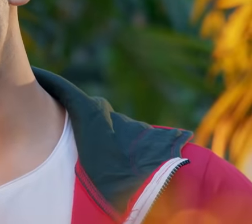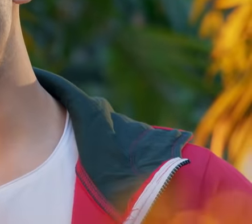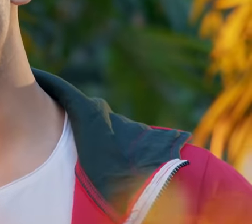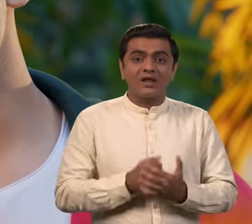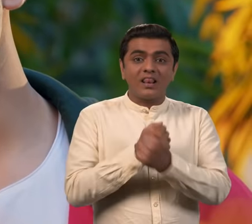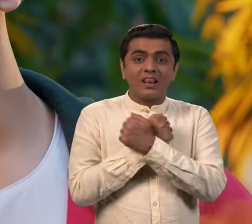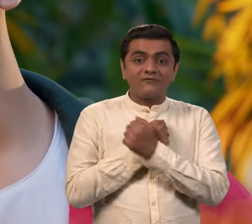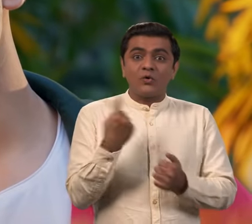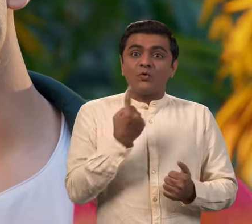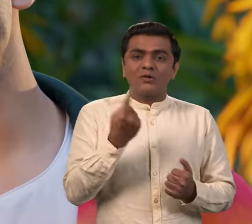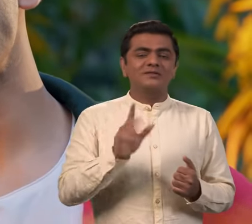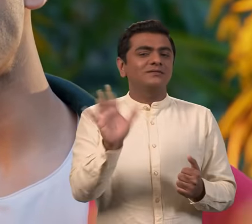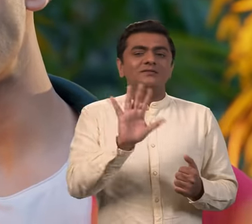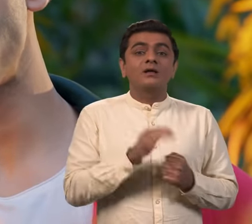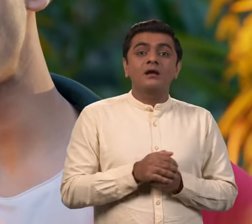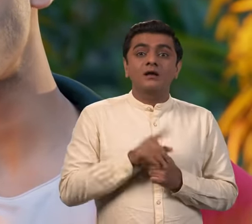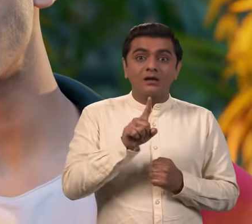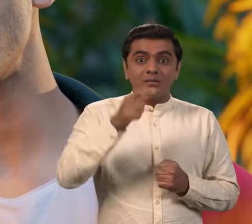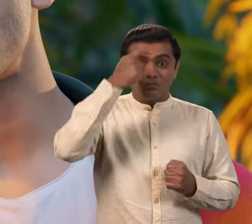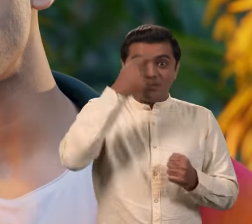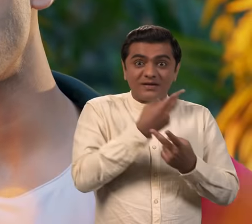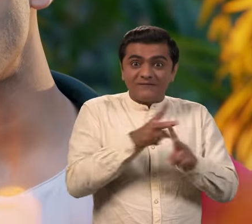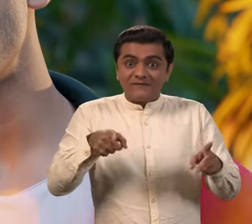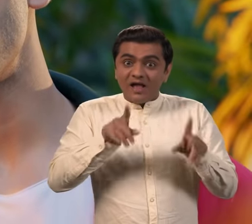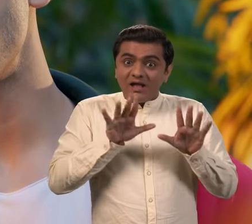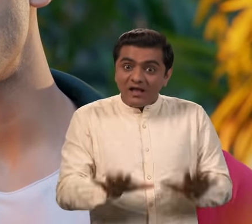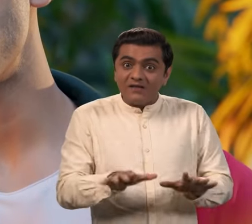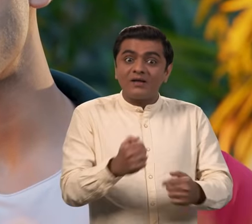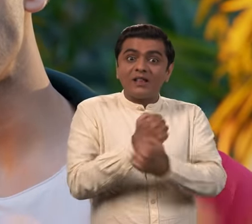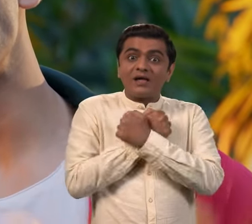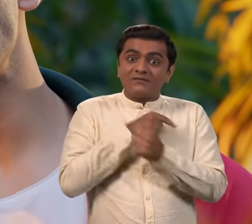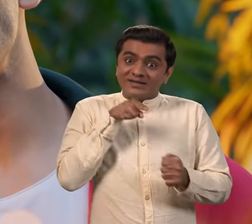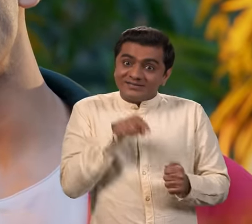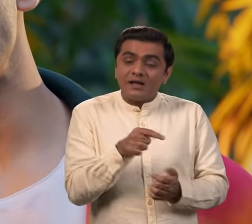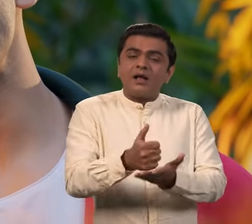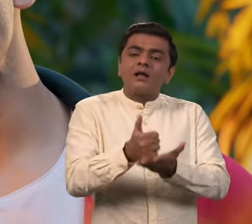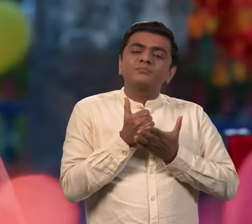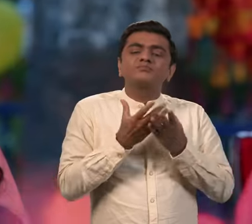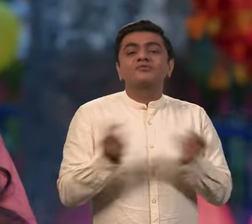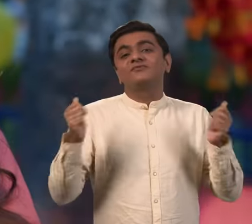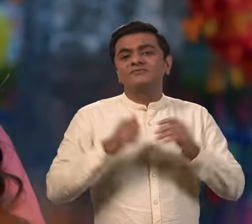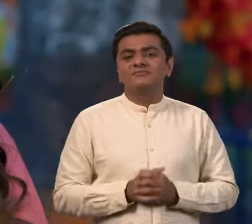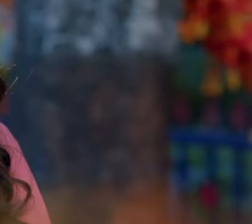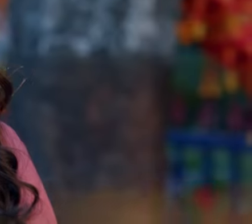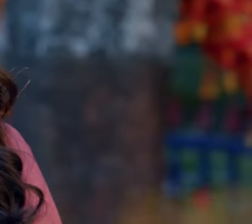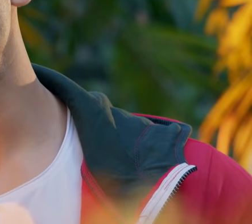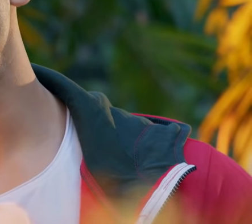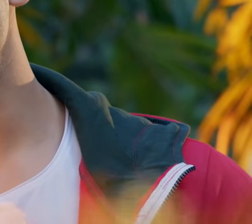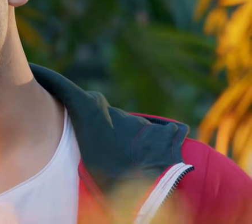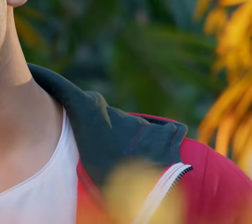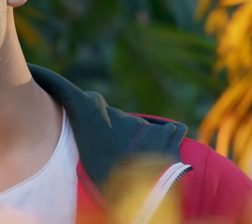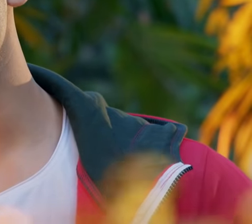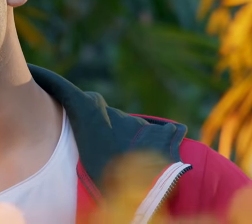ये जो तुम्हारा प्यार है ना, ये सिर्फ प्यार नहीं, मेरे हर दर्द की दवा है ये।